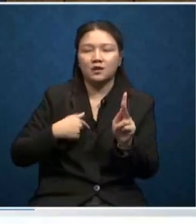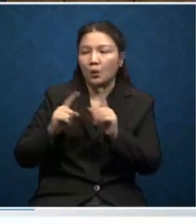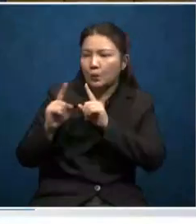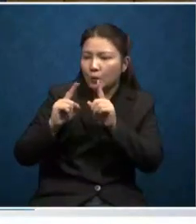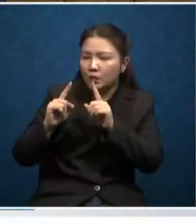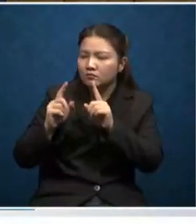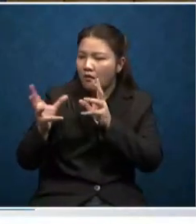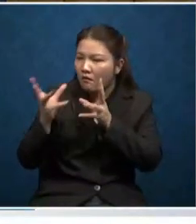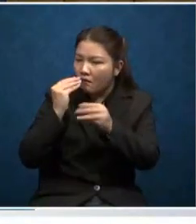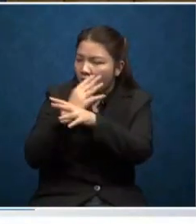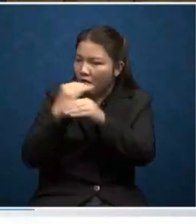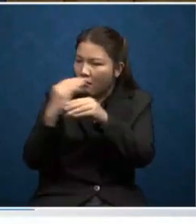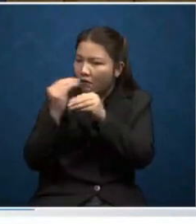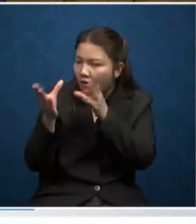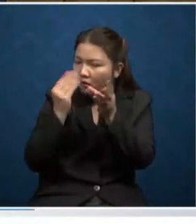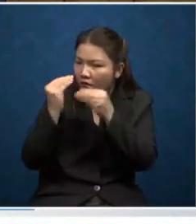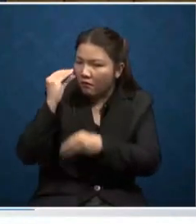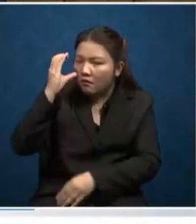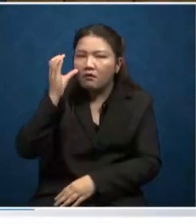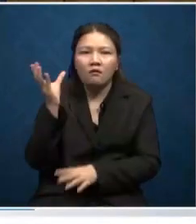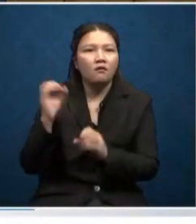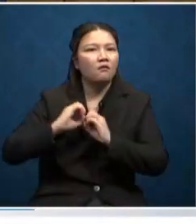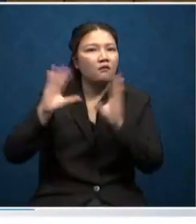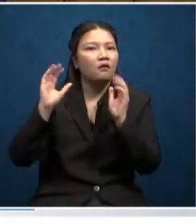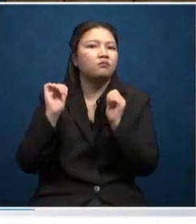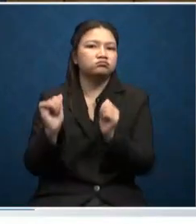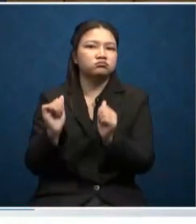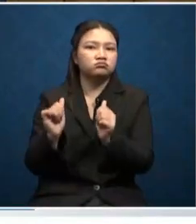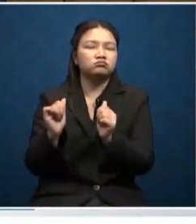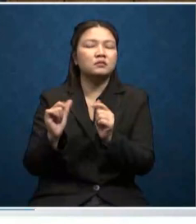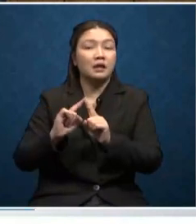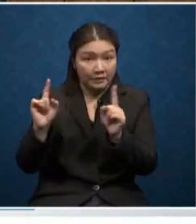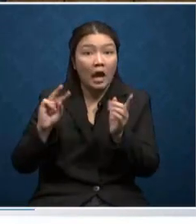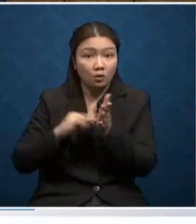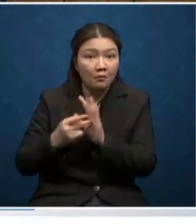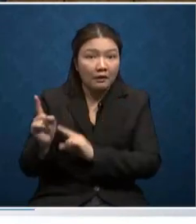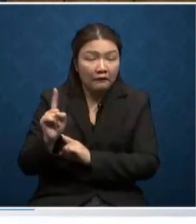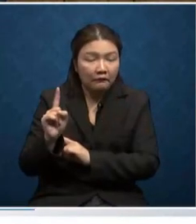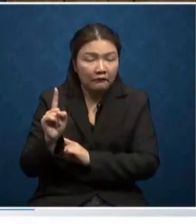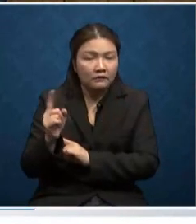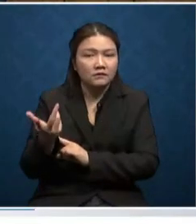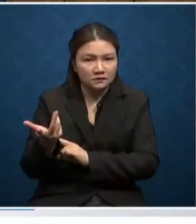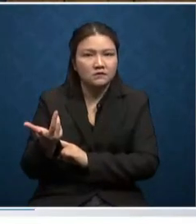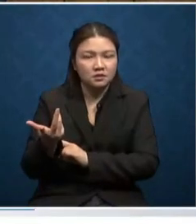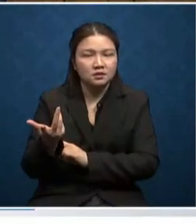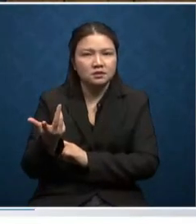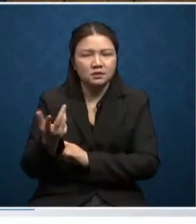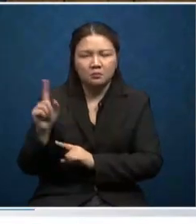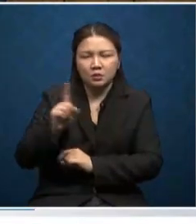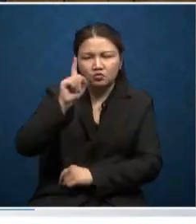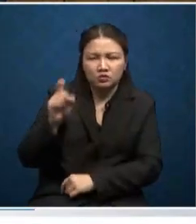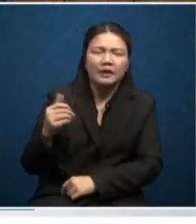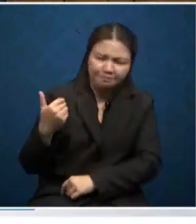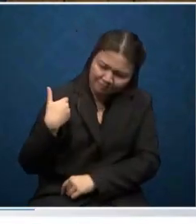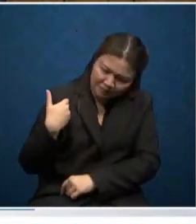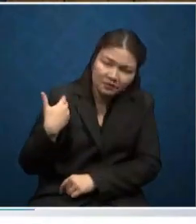ใจมากขึ้นแต่แม้จะมีความเข้าใจมากขึ้นหลายสิ่งหลายอย่างเนี่ยผมเองก็อาจจะมีข้อสงสัยอยู่